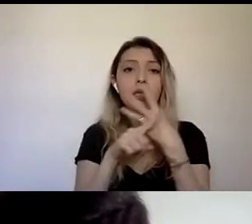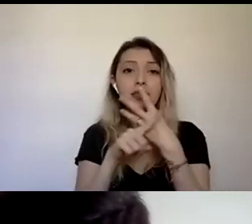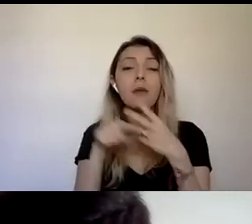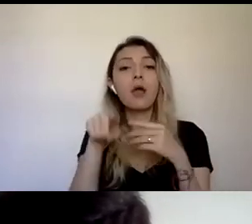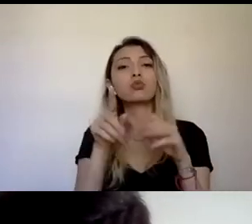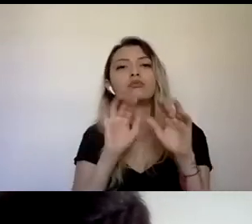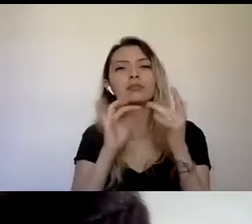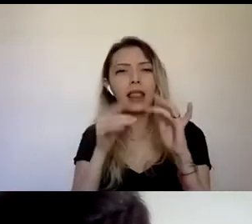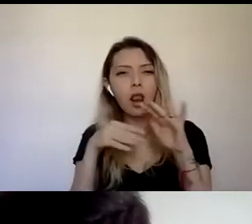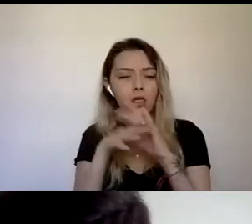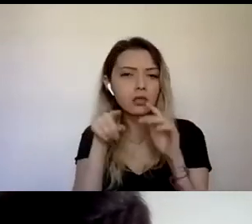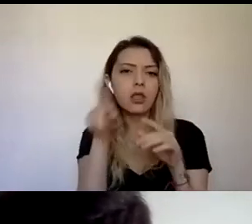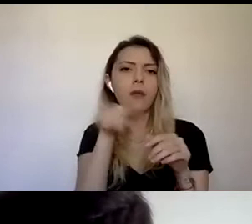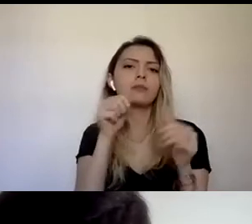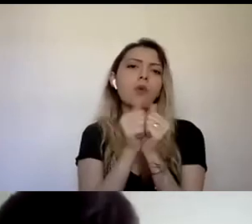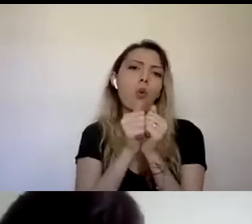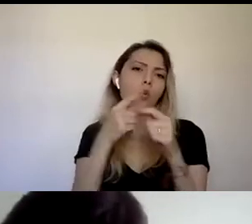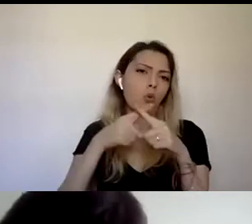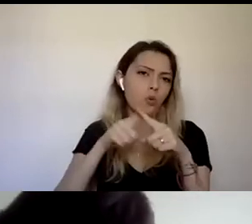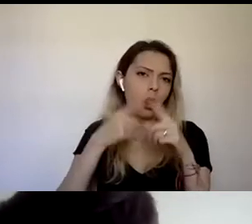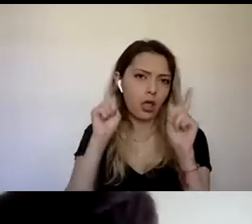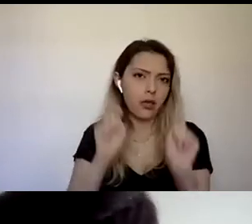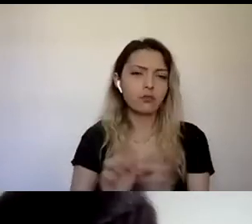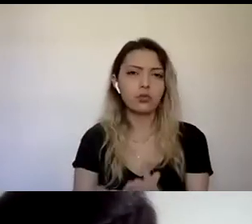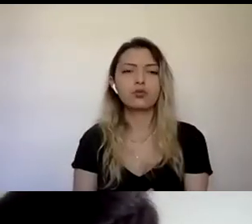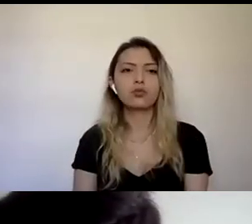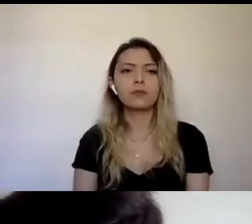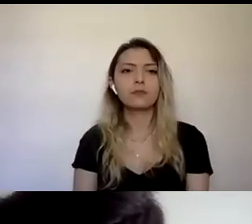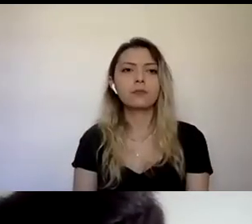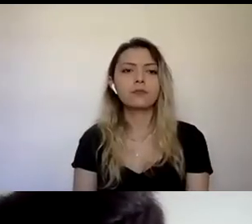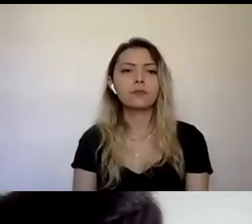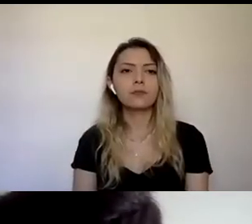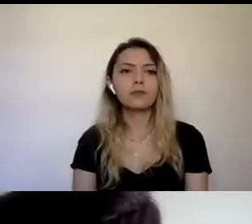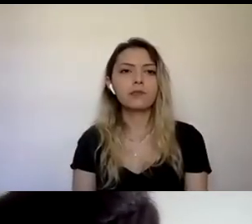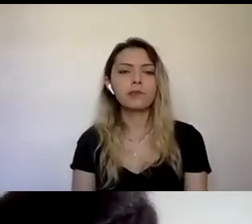örneğin LGBTI grupların ağları var.